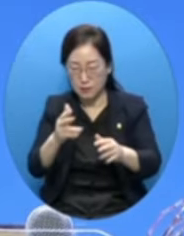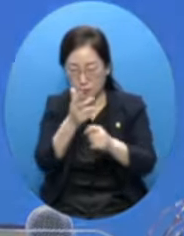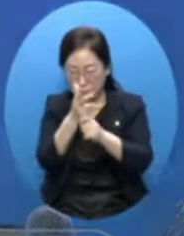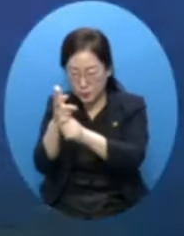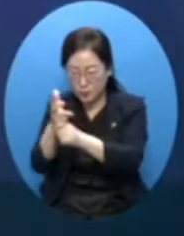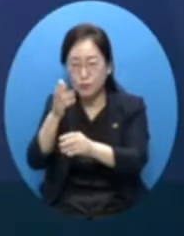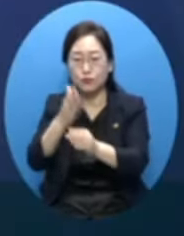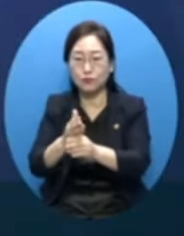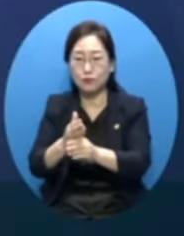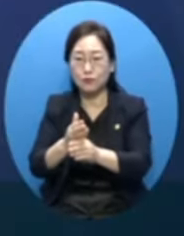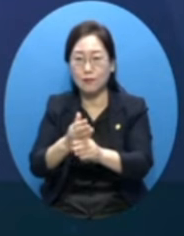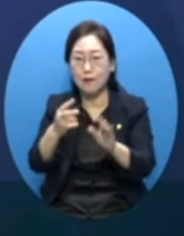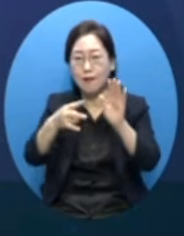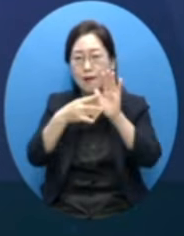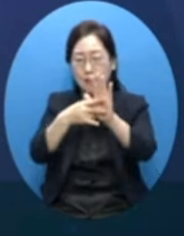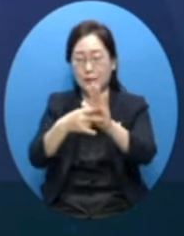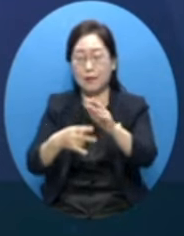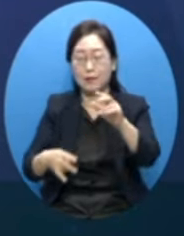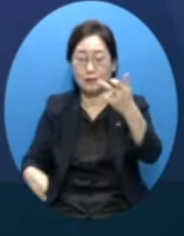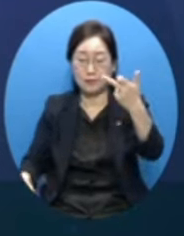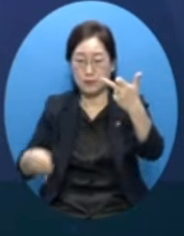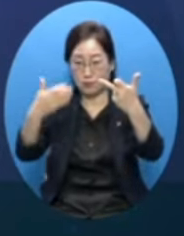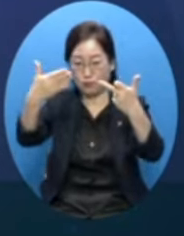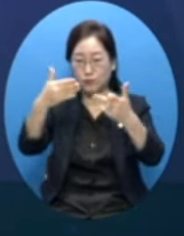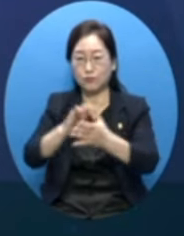예레미야 17장 9절 말씀입니다.